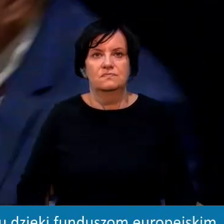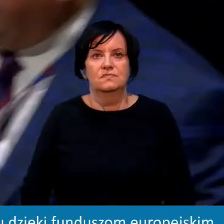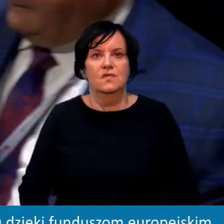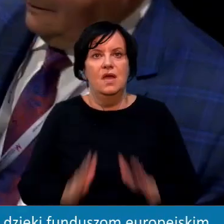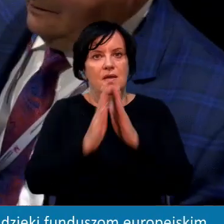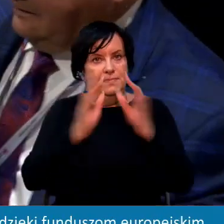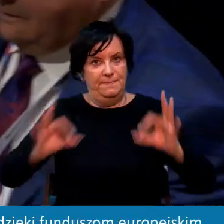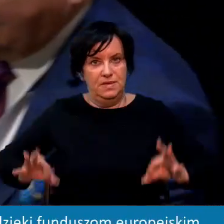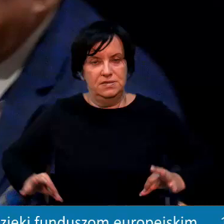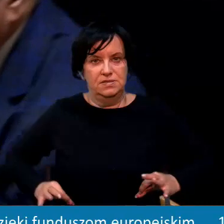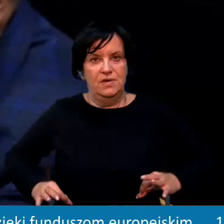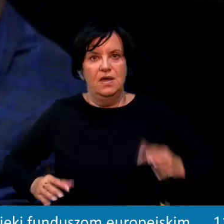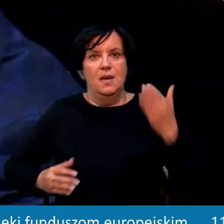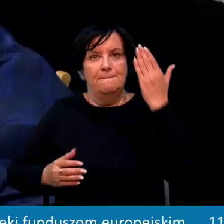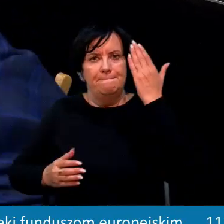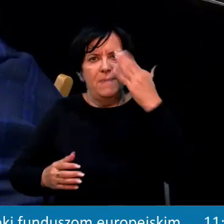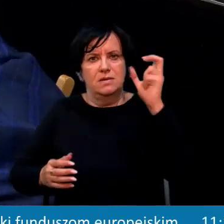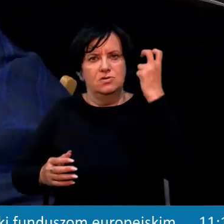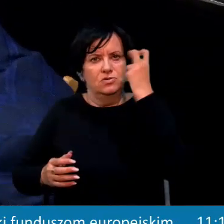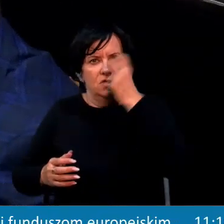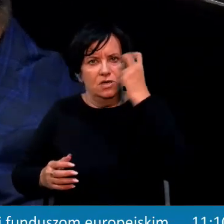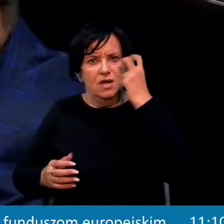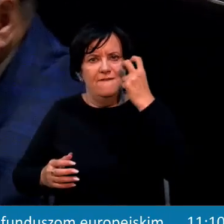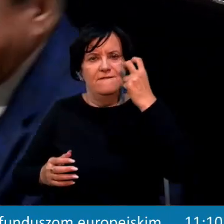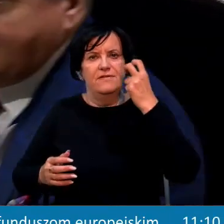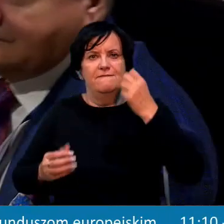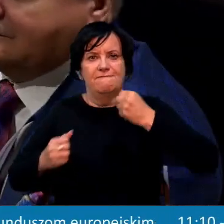Proszę Państwa, bardzo ciekawy projekt.